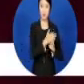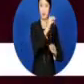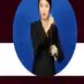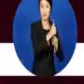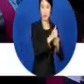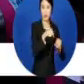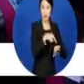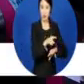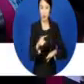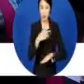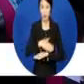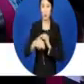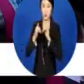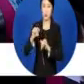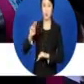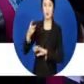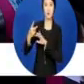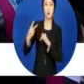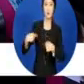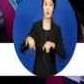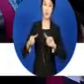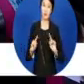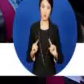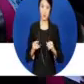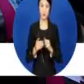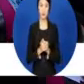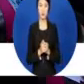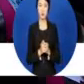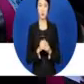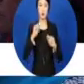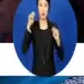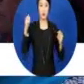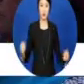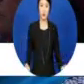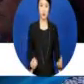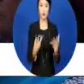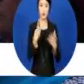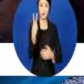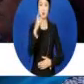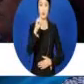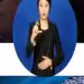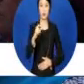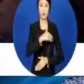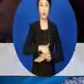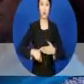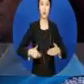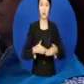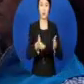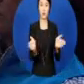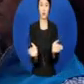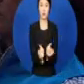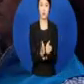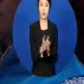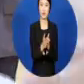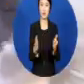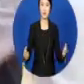등 200여 명이 참석한 가운데 천안 흥타령 춤축제 2015 자원봉사단 발대식을